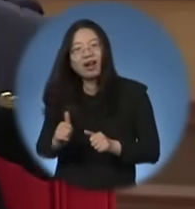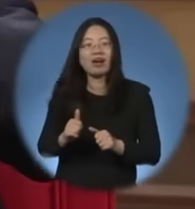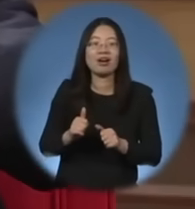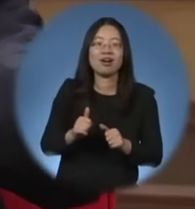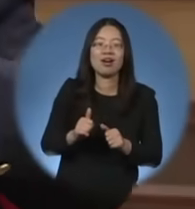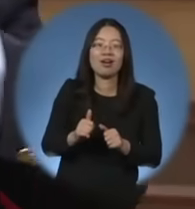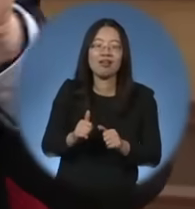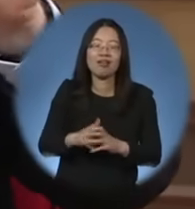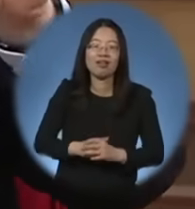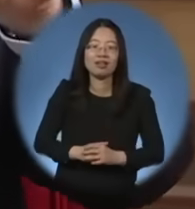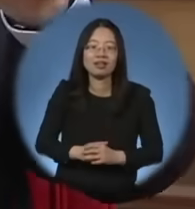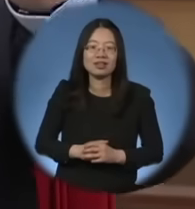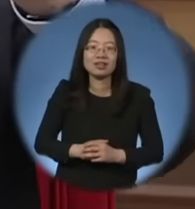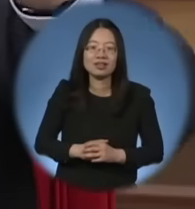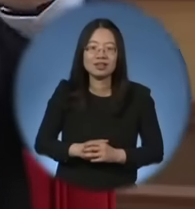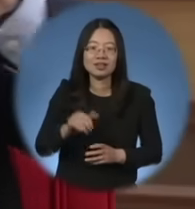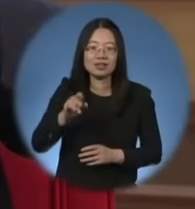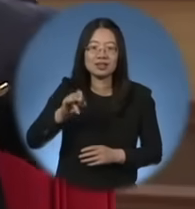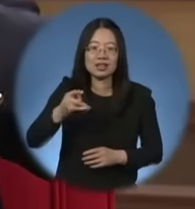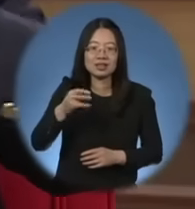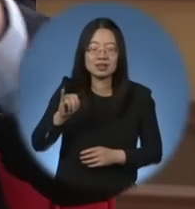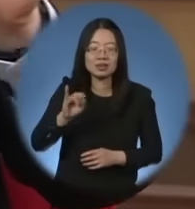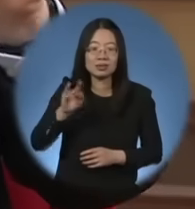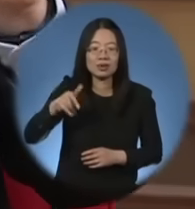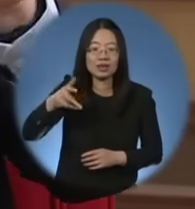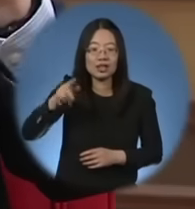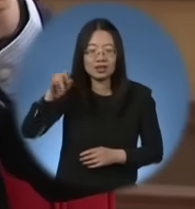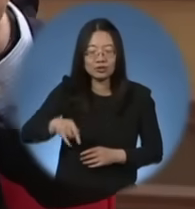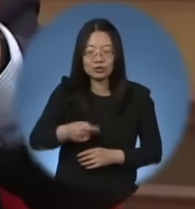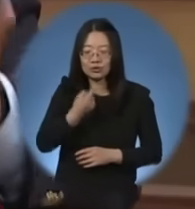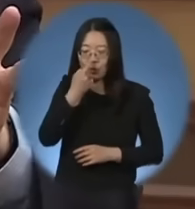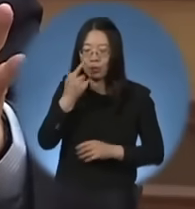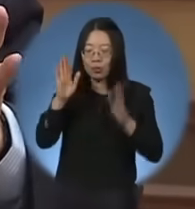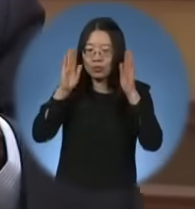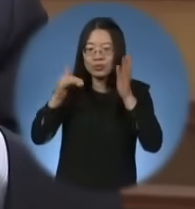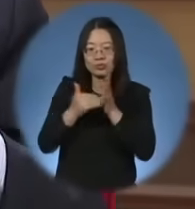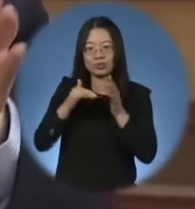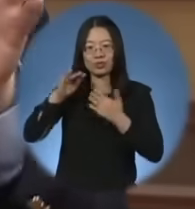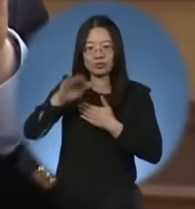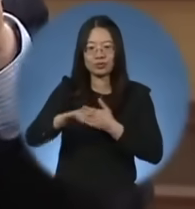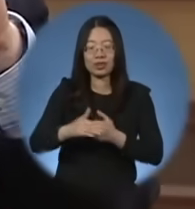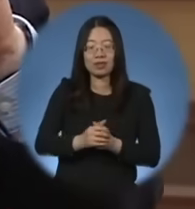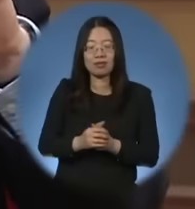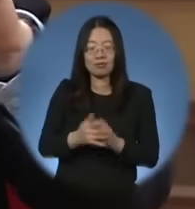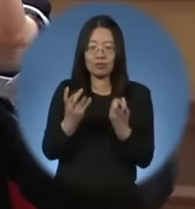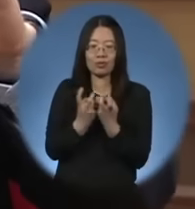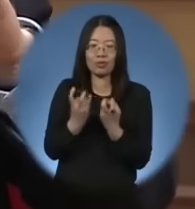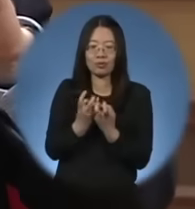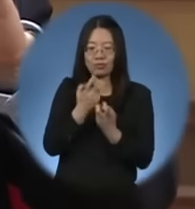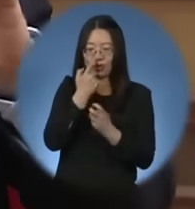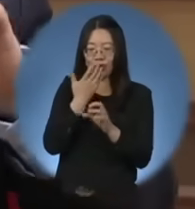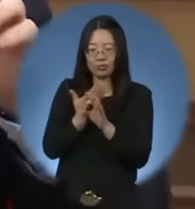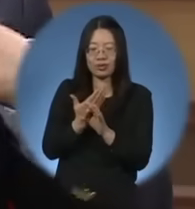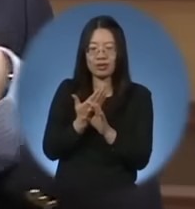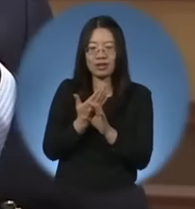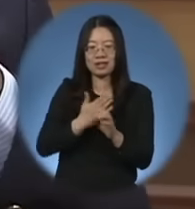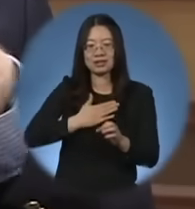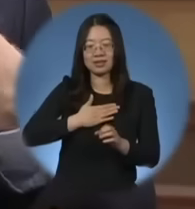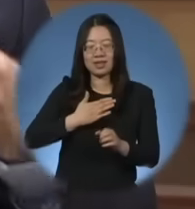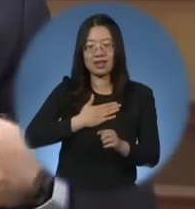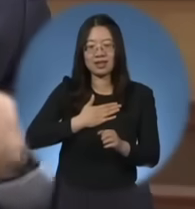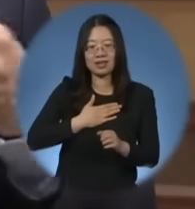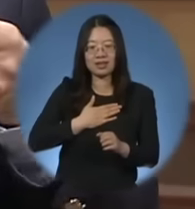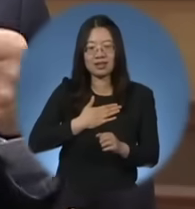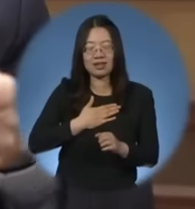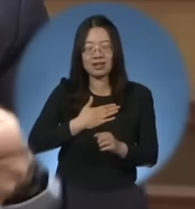예 산수야 이렇게 공부를 하고 그 그 방법을 배운다면